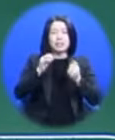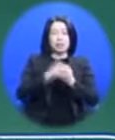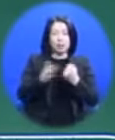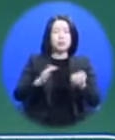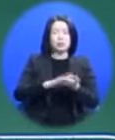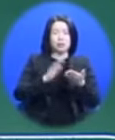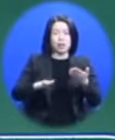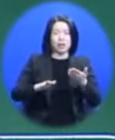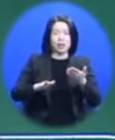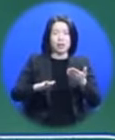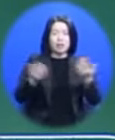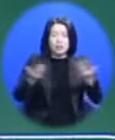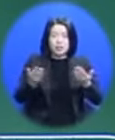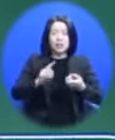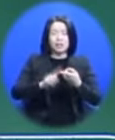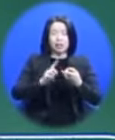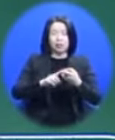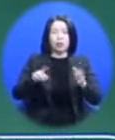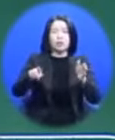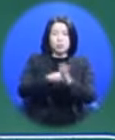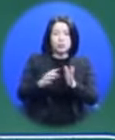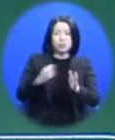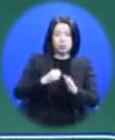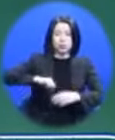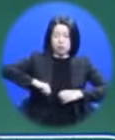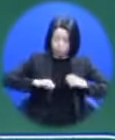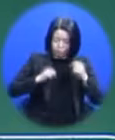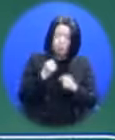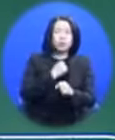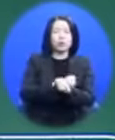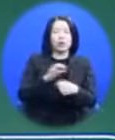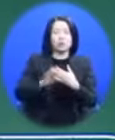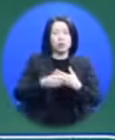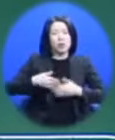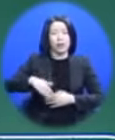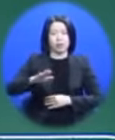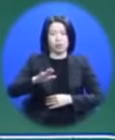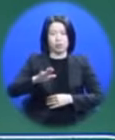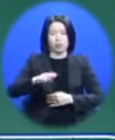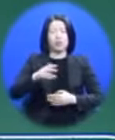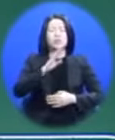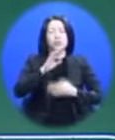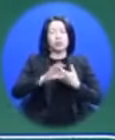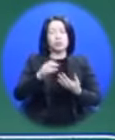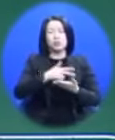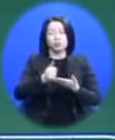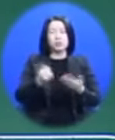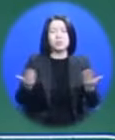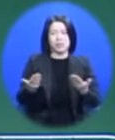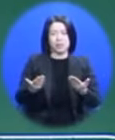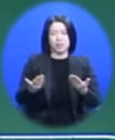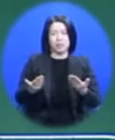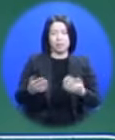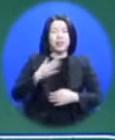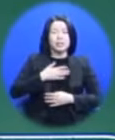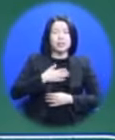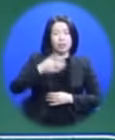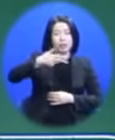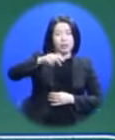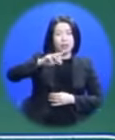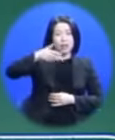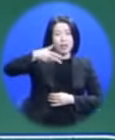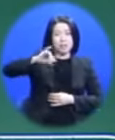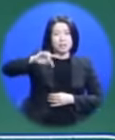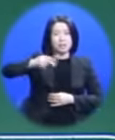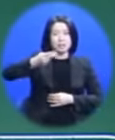대로 믿음으로 순종하며 나아가는 거예요. 그 주님이 일하십니다. 제가 그 타지키스탄 선교를 갔을 때